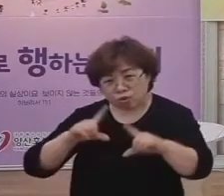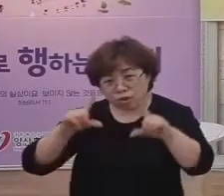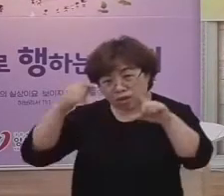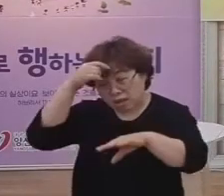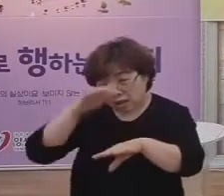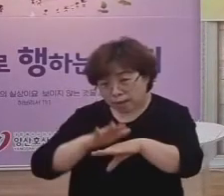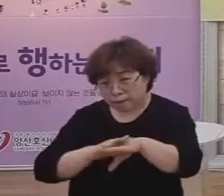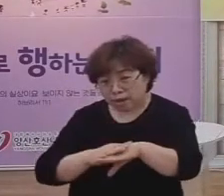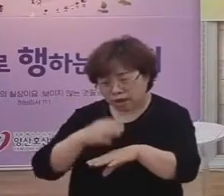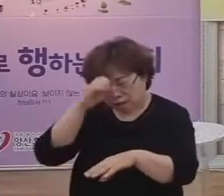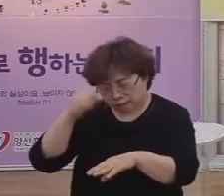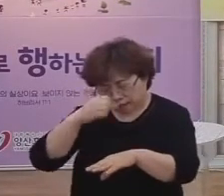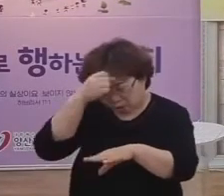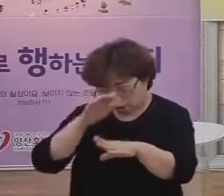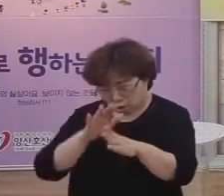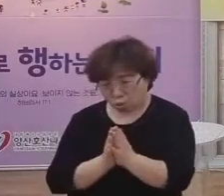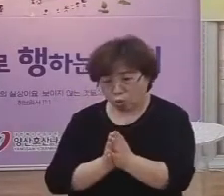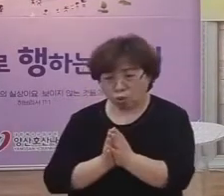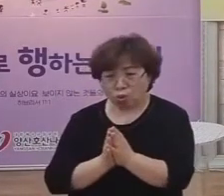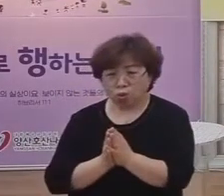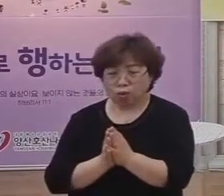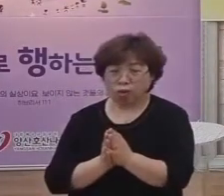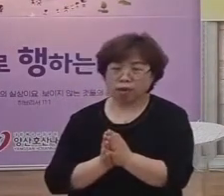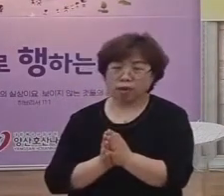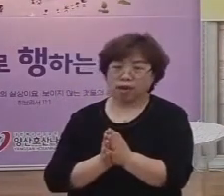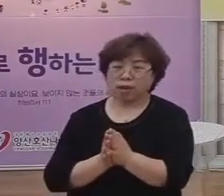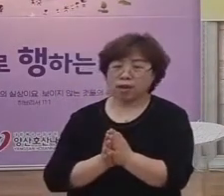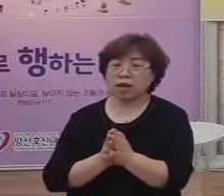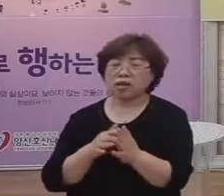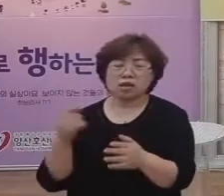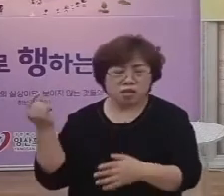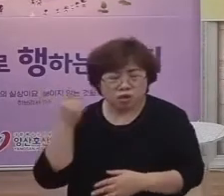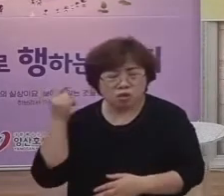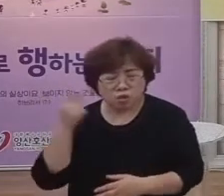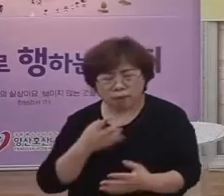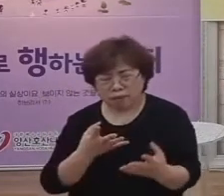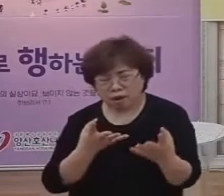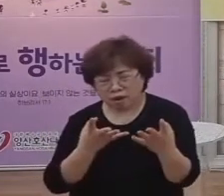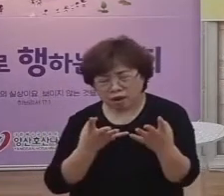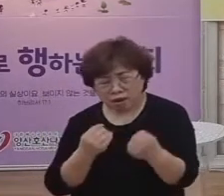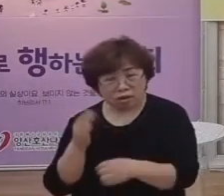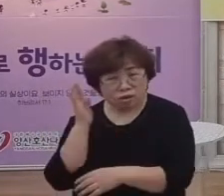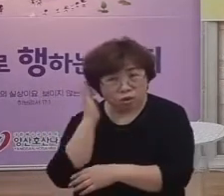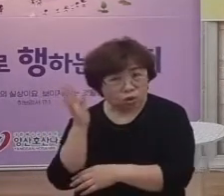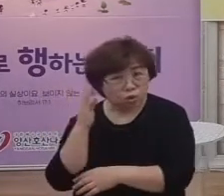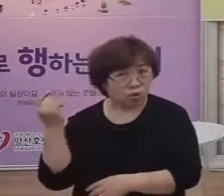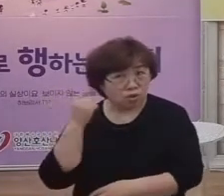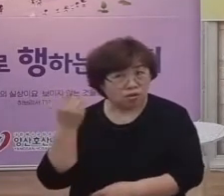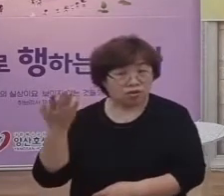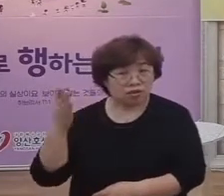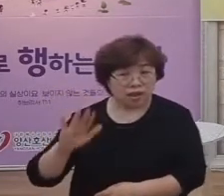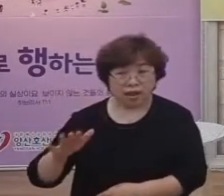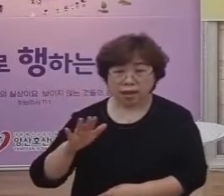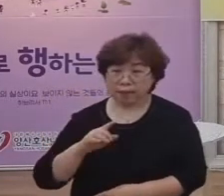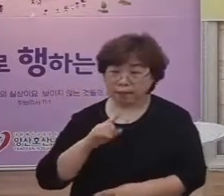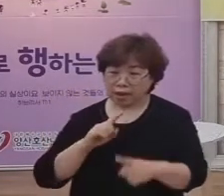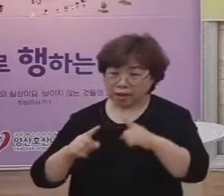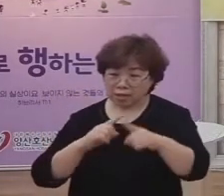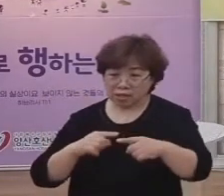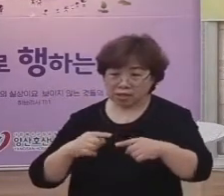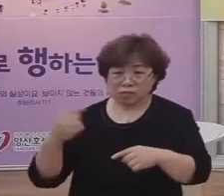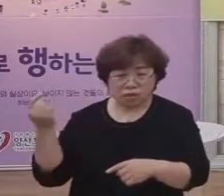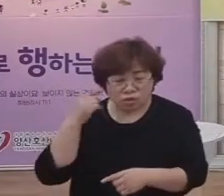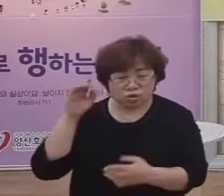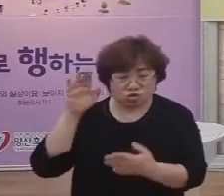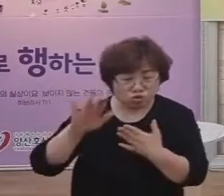다른 온라인이나 방송에서 수많은 설교를 듣고 사는데, 과연 그 말씀이 내